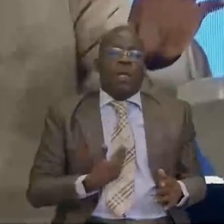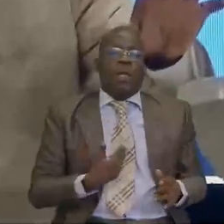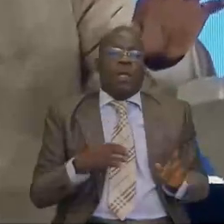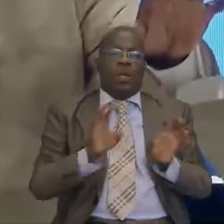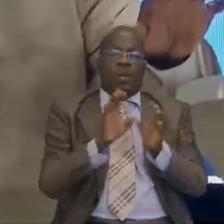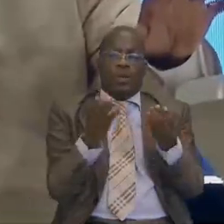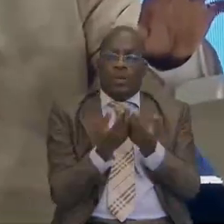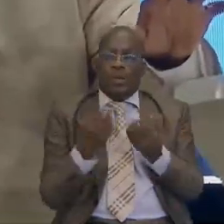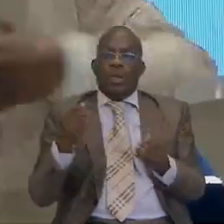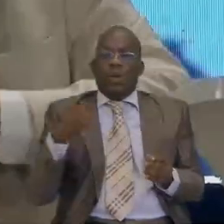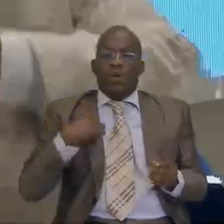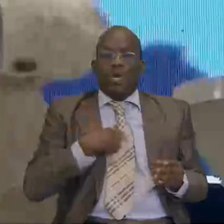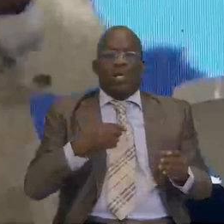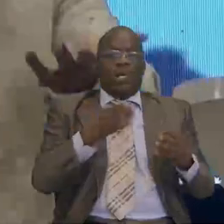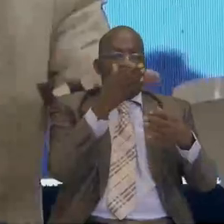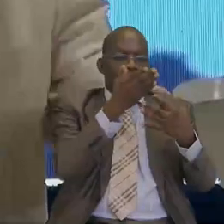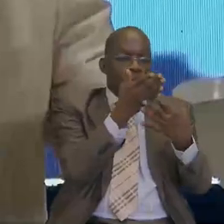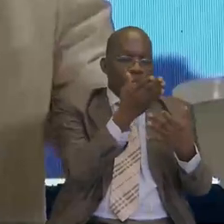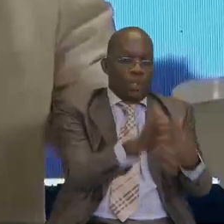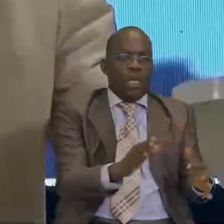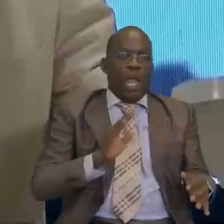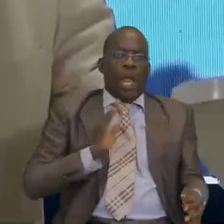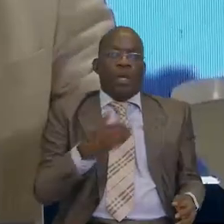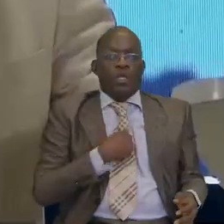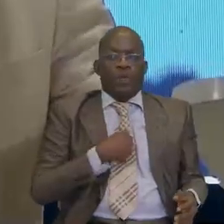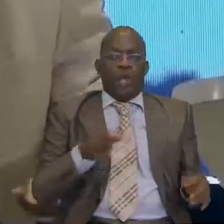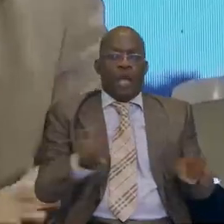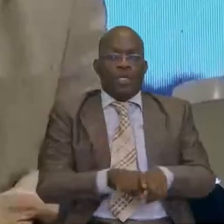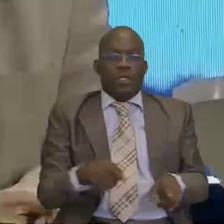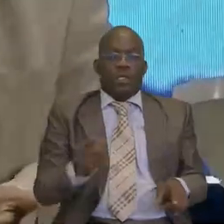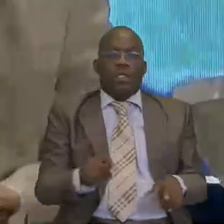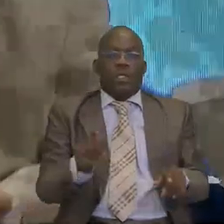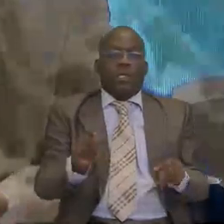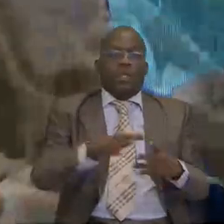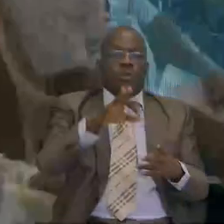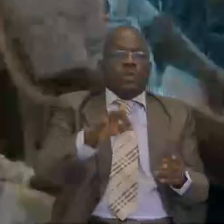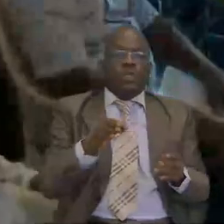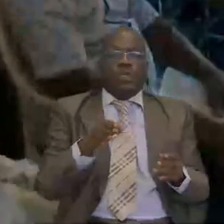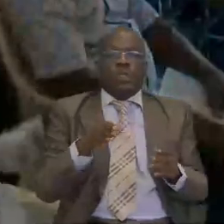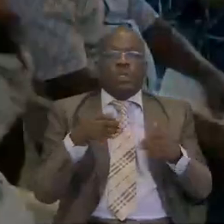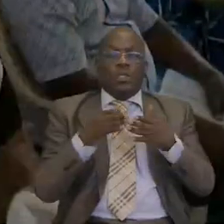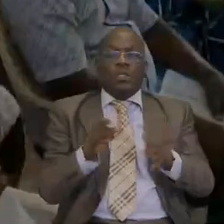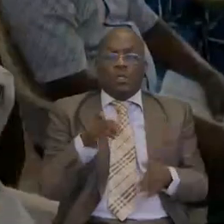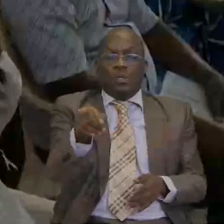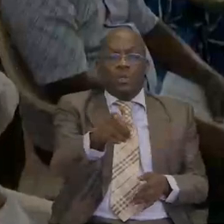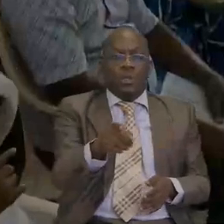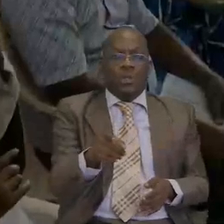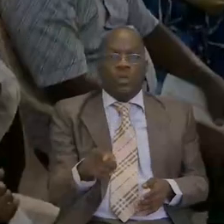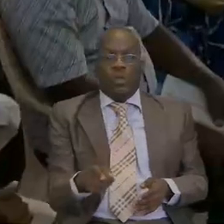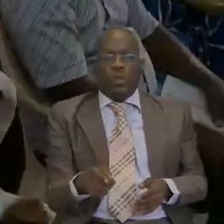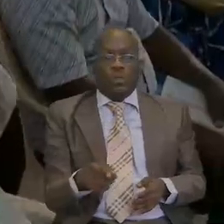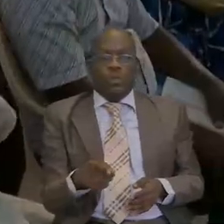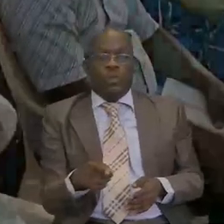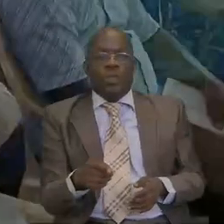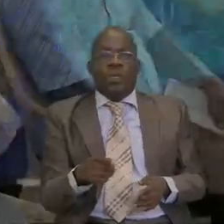Si nous nous distribuons comme ça, comme l'Esprit te conduit, sœur va là-bas,